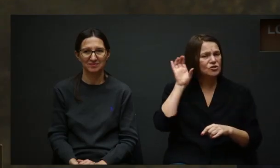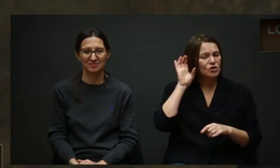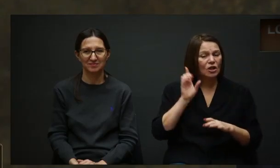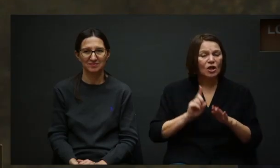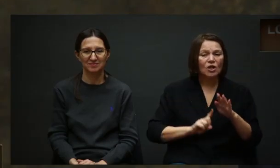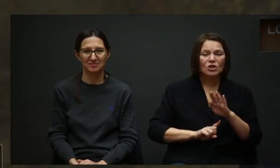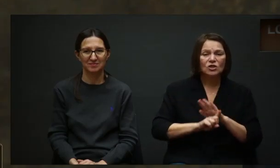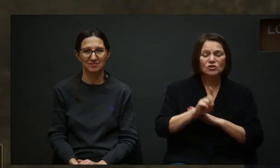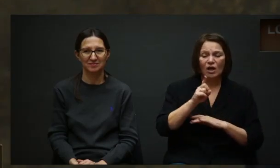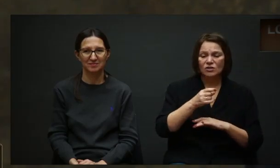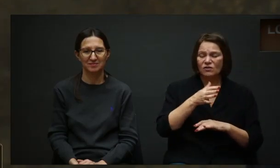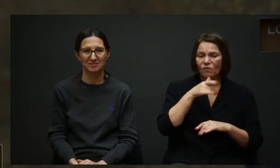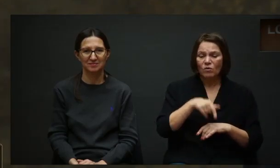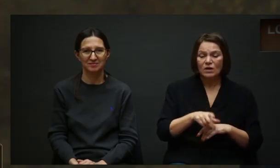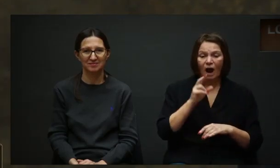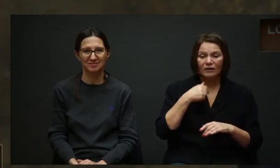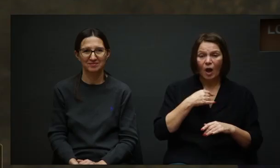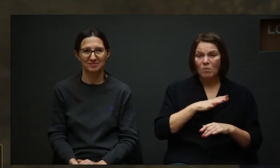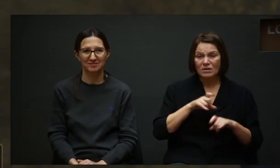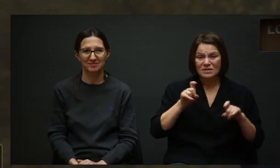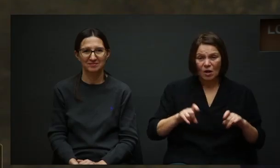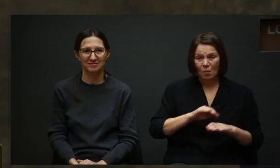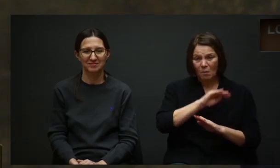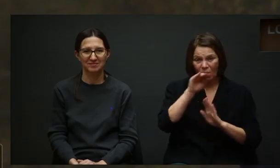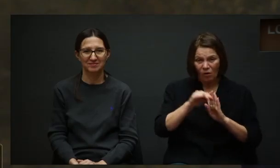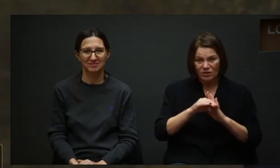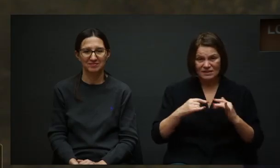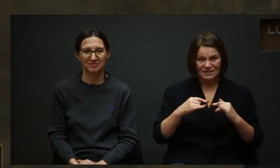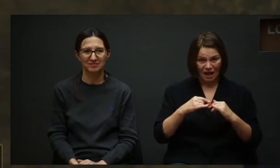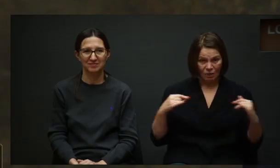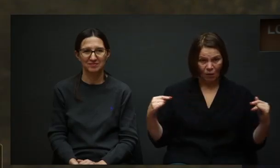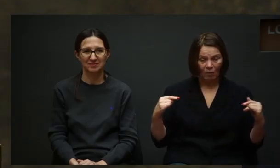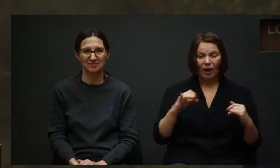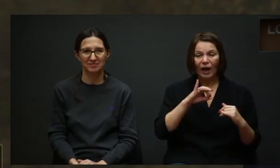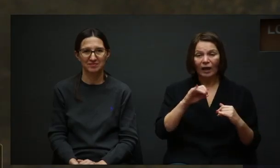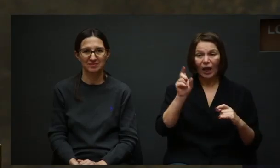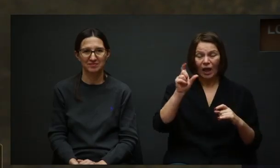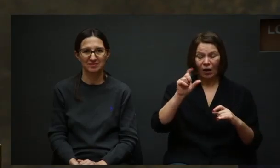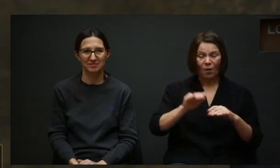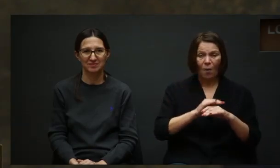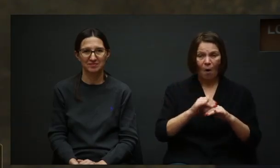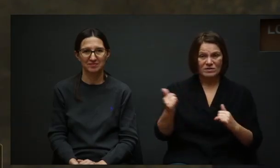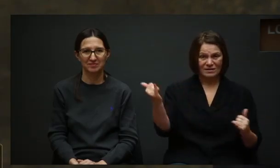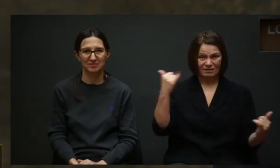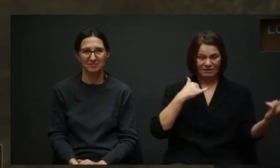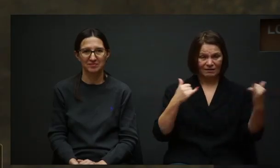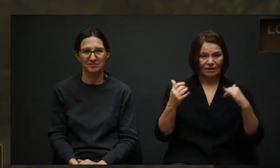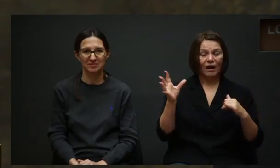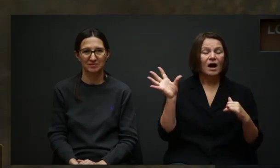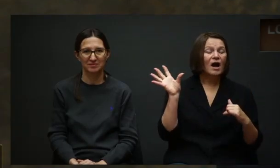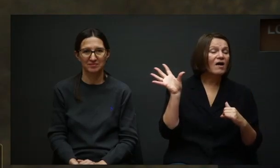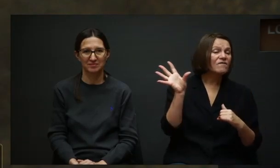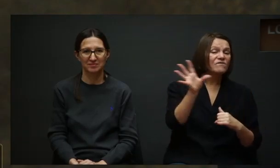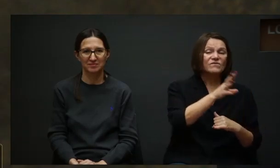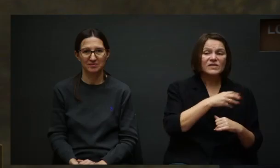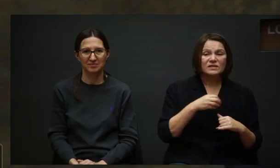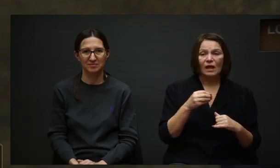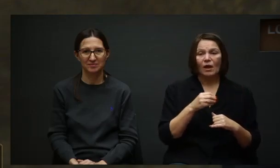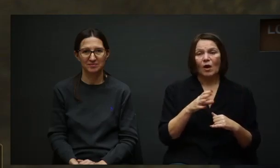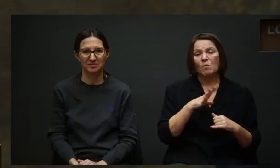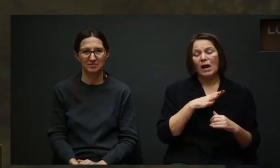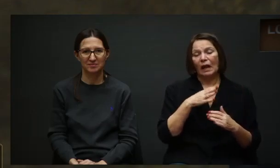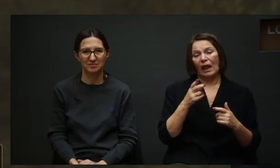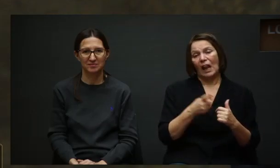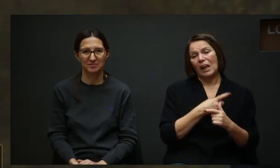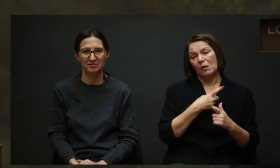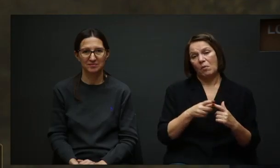того возраста, когда я залезал под стол, и приходящие гости, они все исключительно были либо художники,